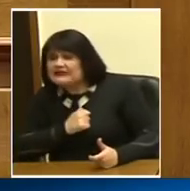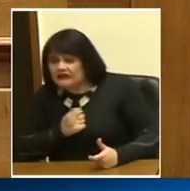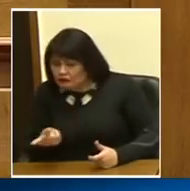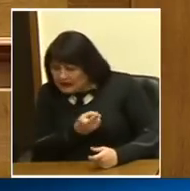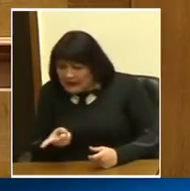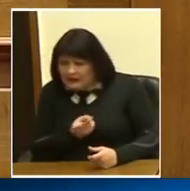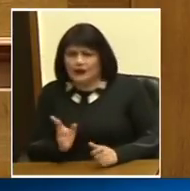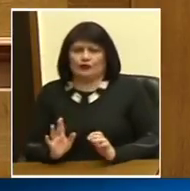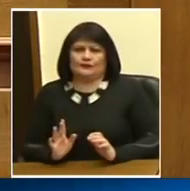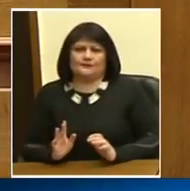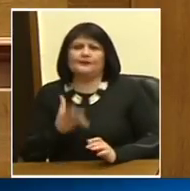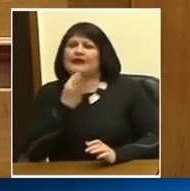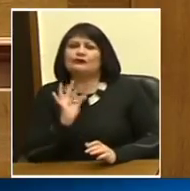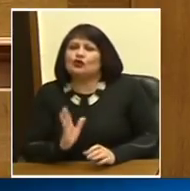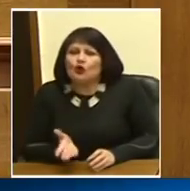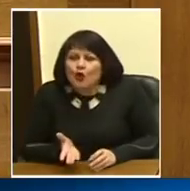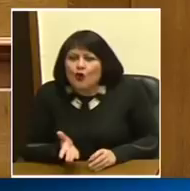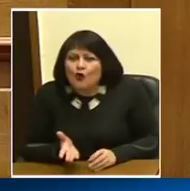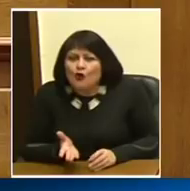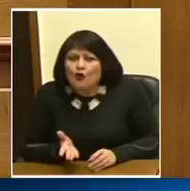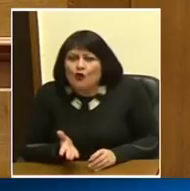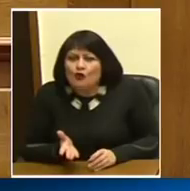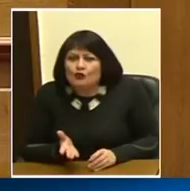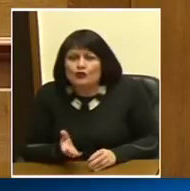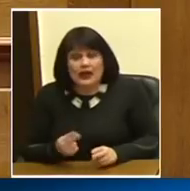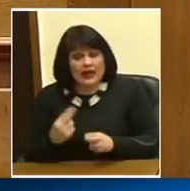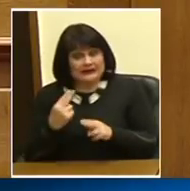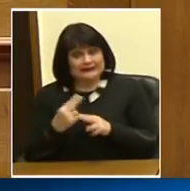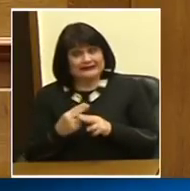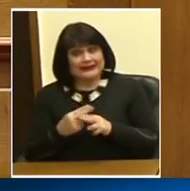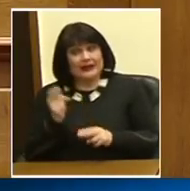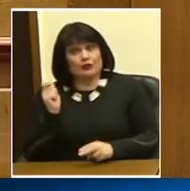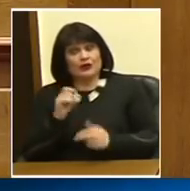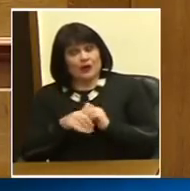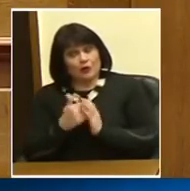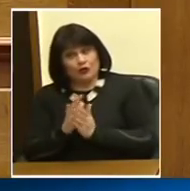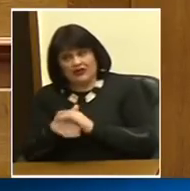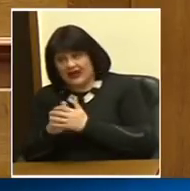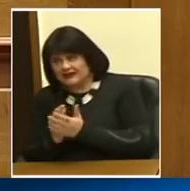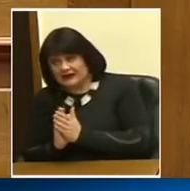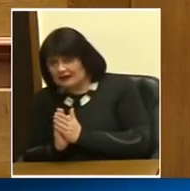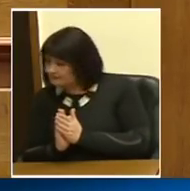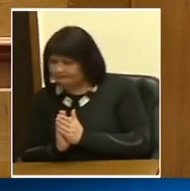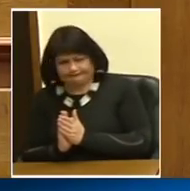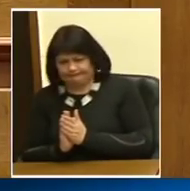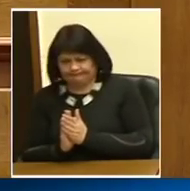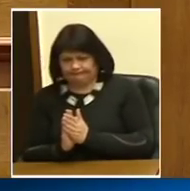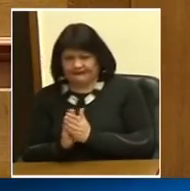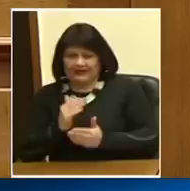Και γι' αυτό το λόγο δεν είναι αξιακά ή πολιτικά ουδέτερη καμιά αναθεωρητική διαδικασία.